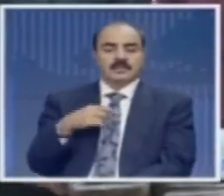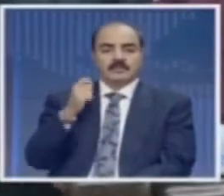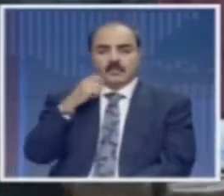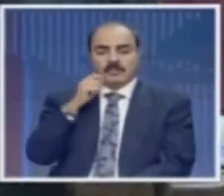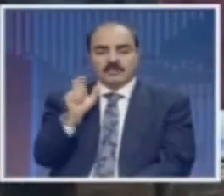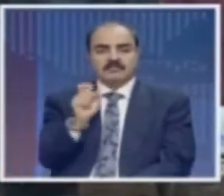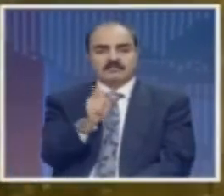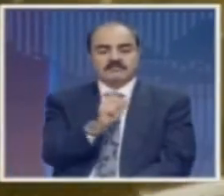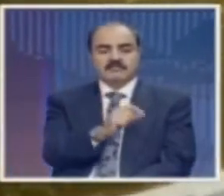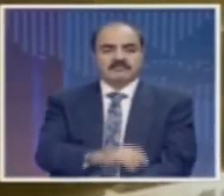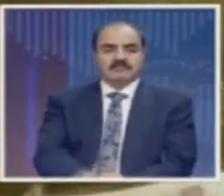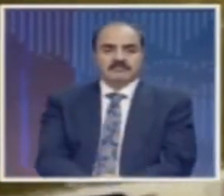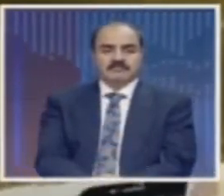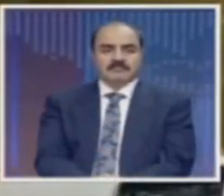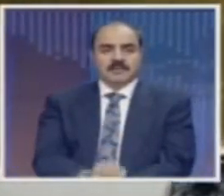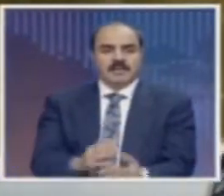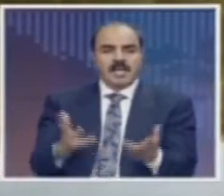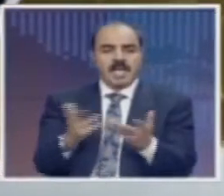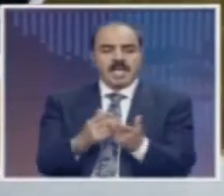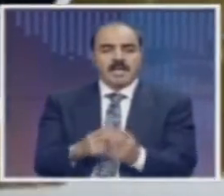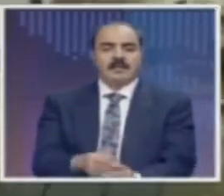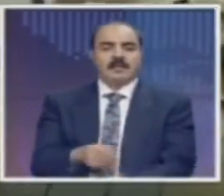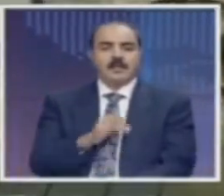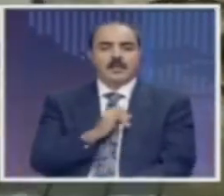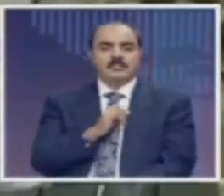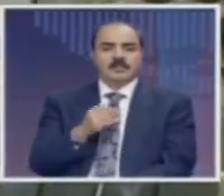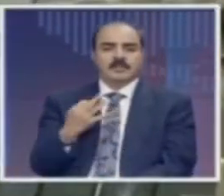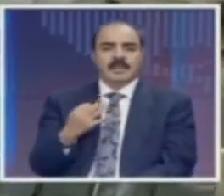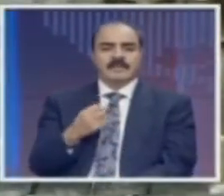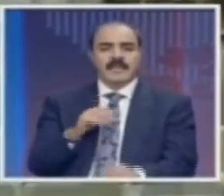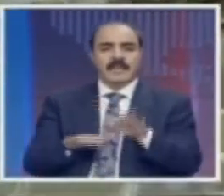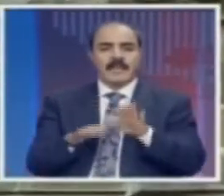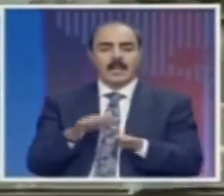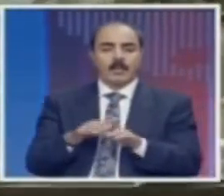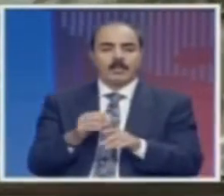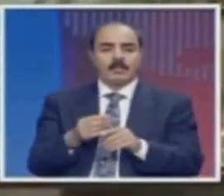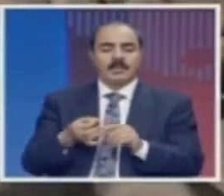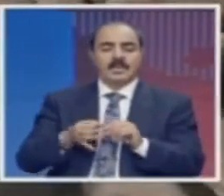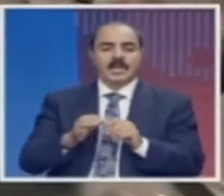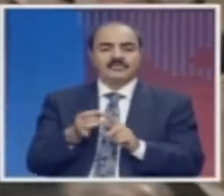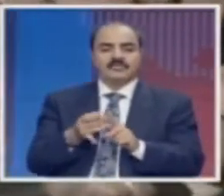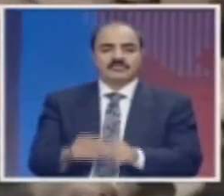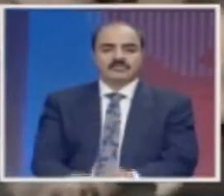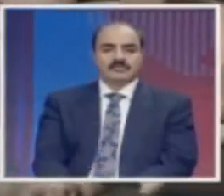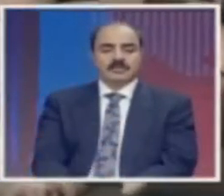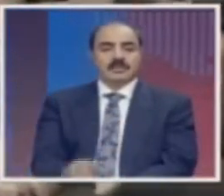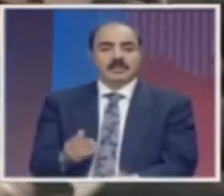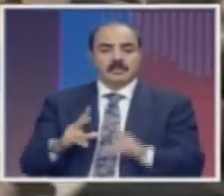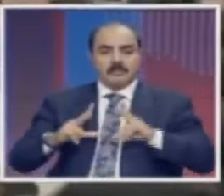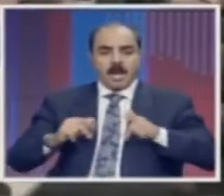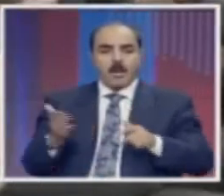6565 متهما وبحوزتهم ما يزيد عن 503 كيلوغرام من مخدر الحشيش وأكثر